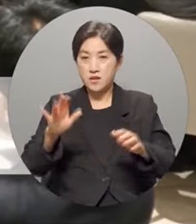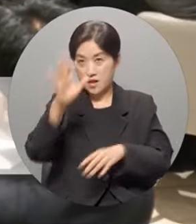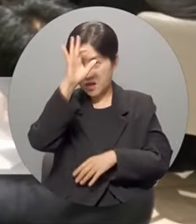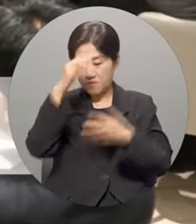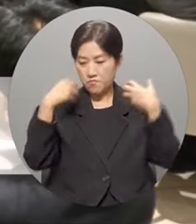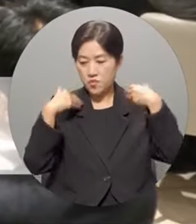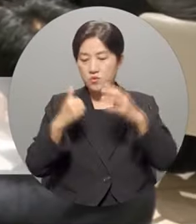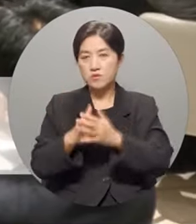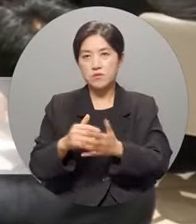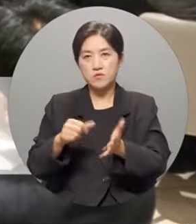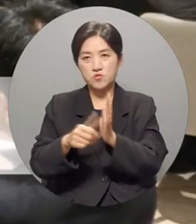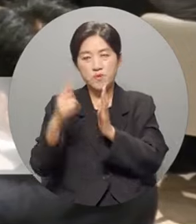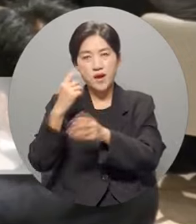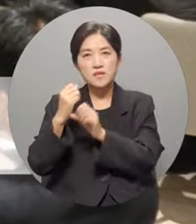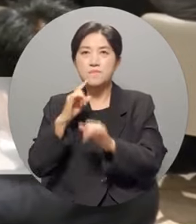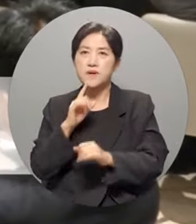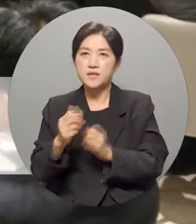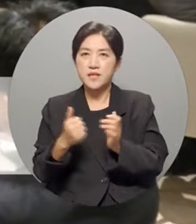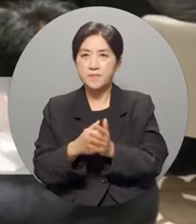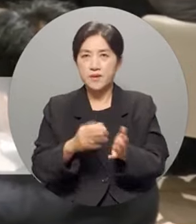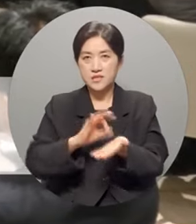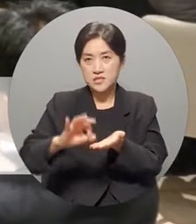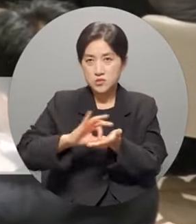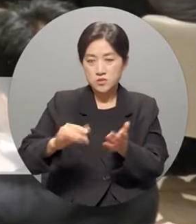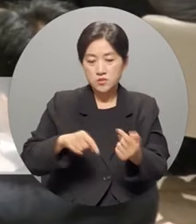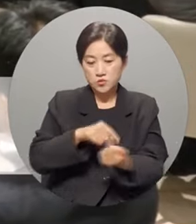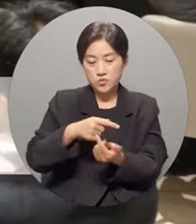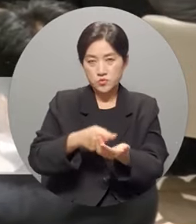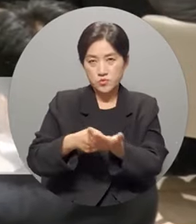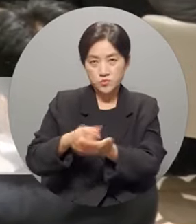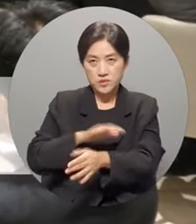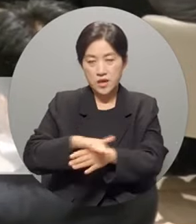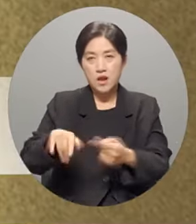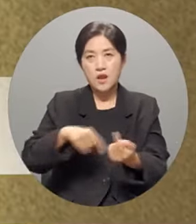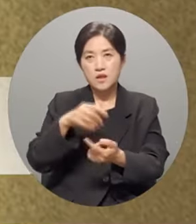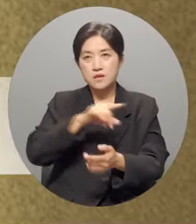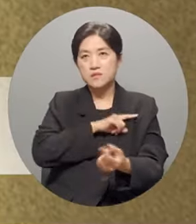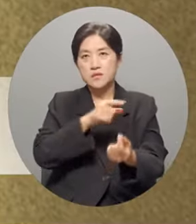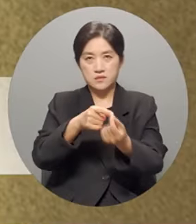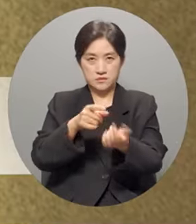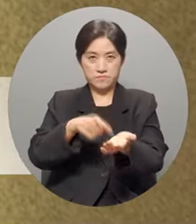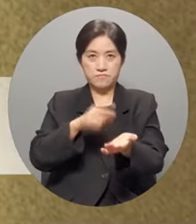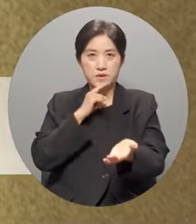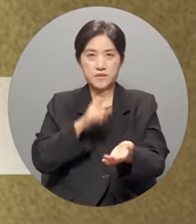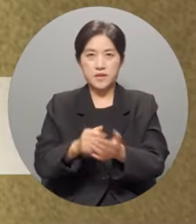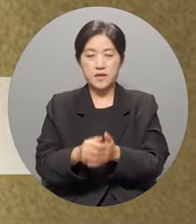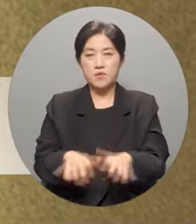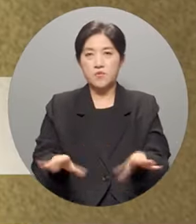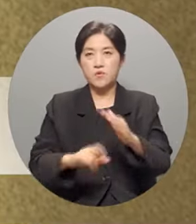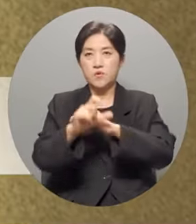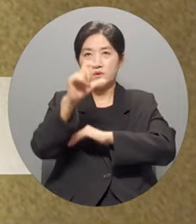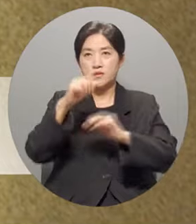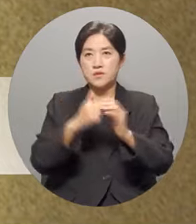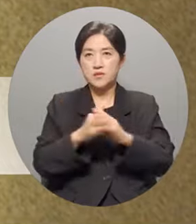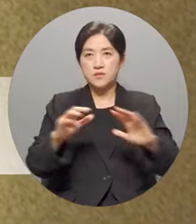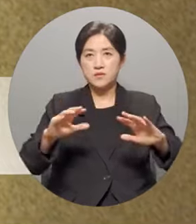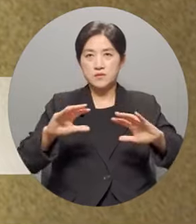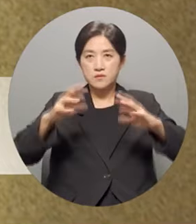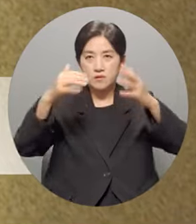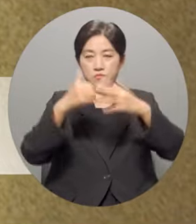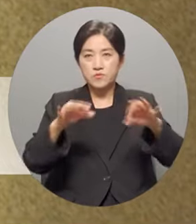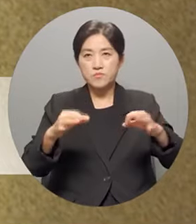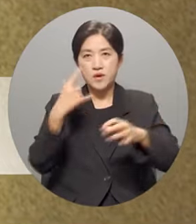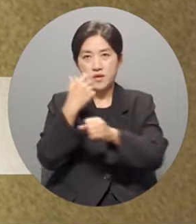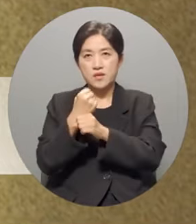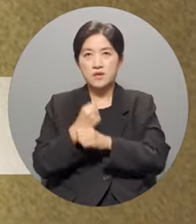의견이라면 지출을 효과적으로 관리하는게 우선이라고 말했습니다 최부 총리는 오늘 오전 글로벌 금융학회 정책